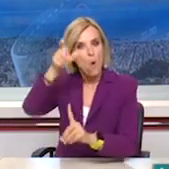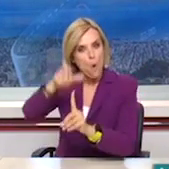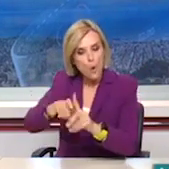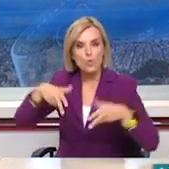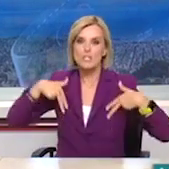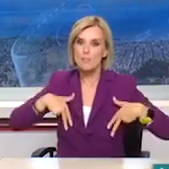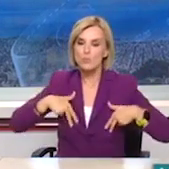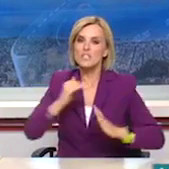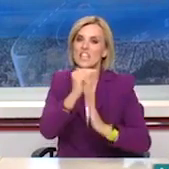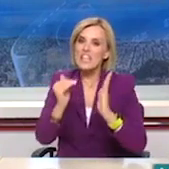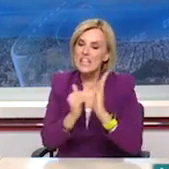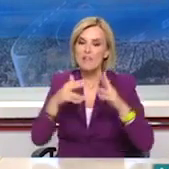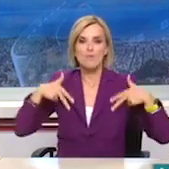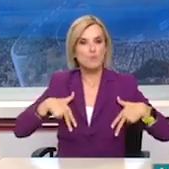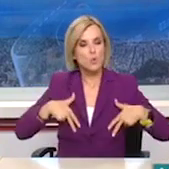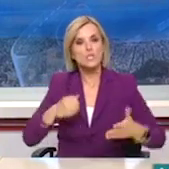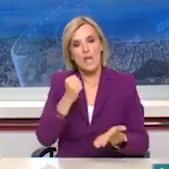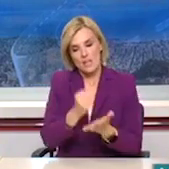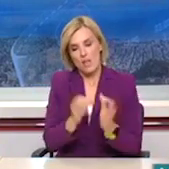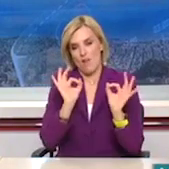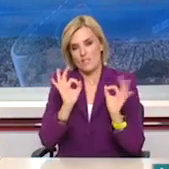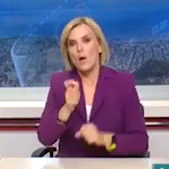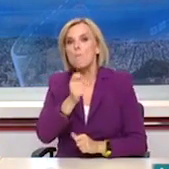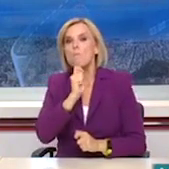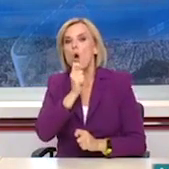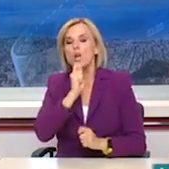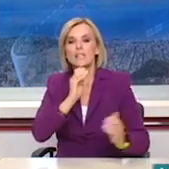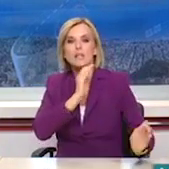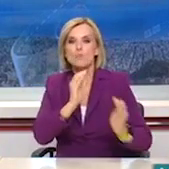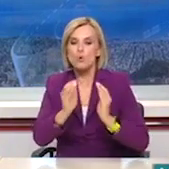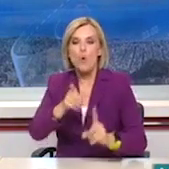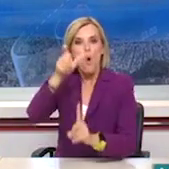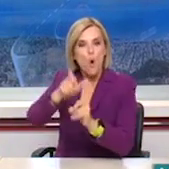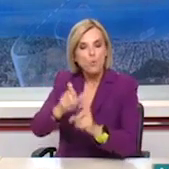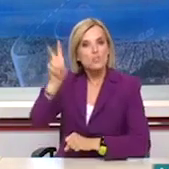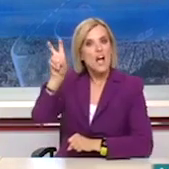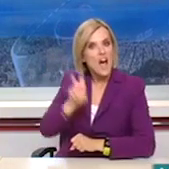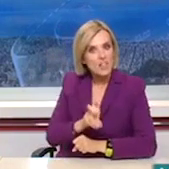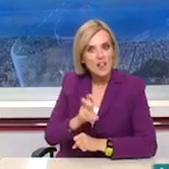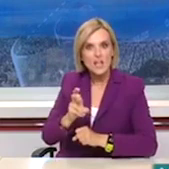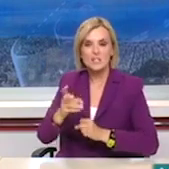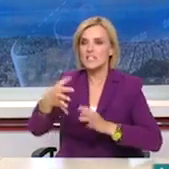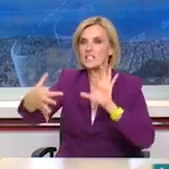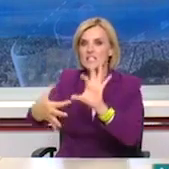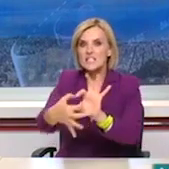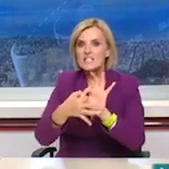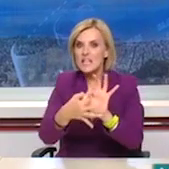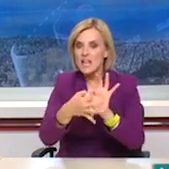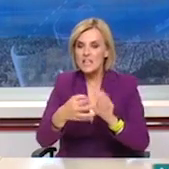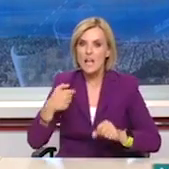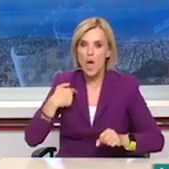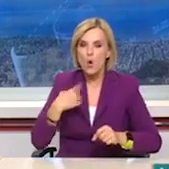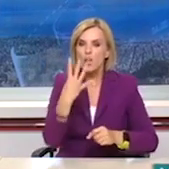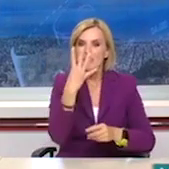κύριο Κοντοζαμάνη, καθώς βέβαια και την ανεκτίμητη βοήθεια από την Πολιτική Προστασία και τον Υπουργό κύριο Χαρδαλιά, προσπάθησα επί 4 μήνες να